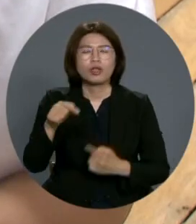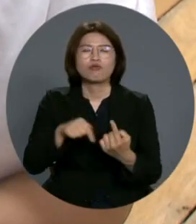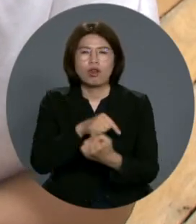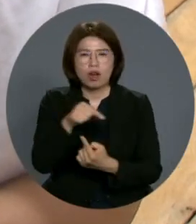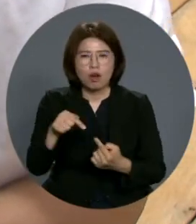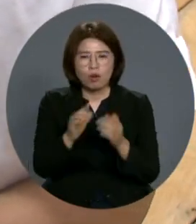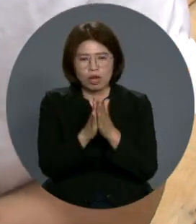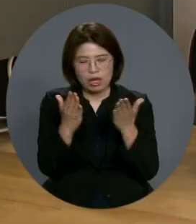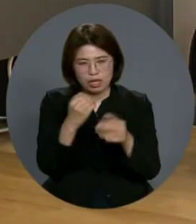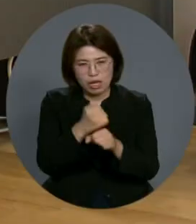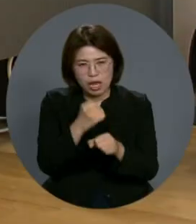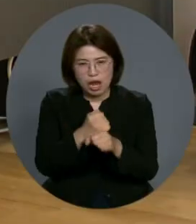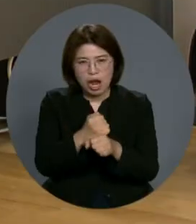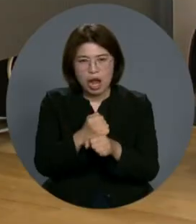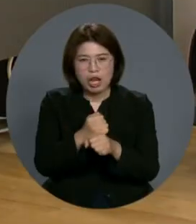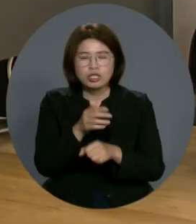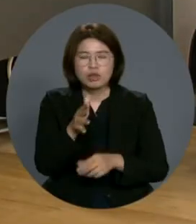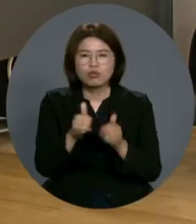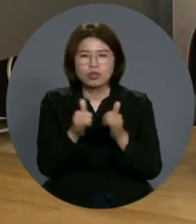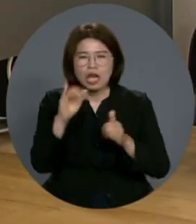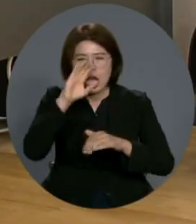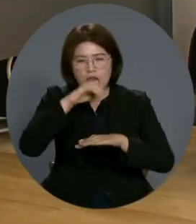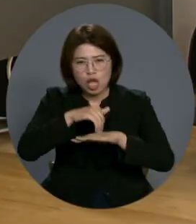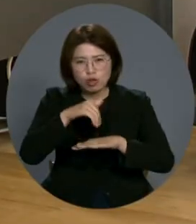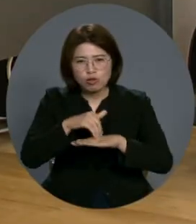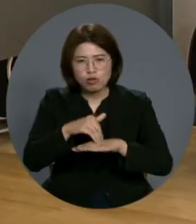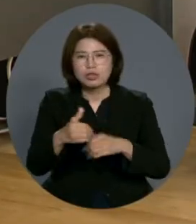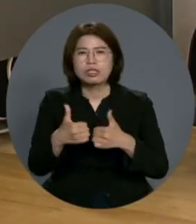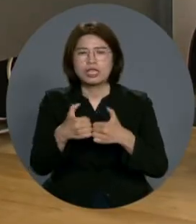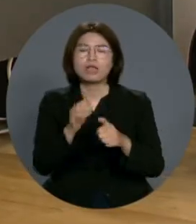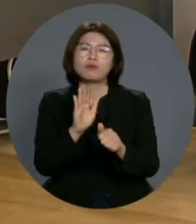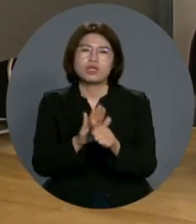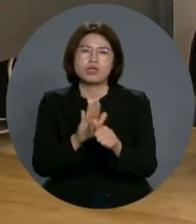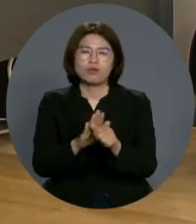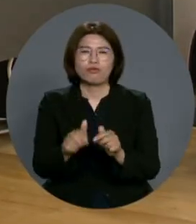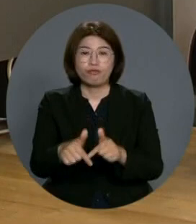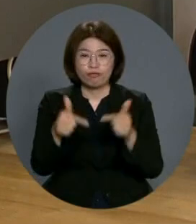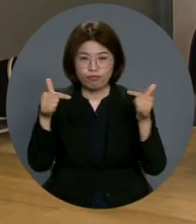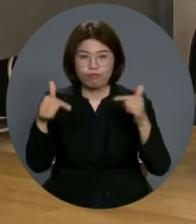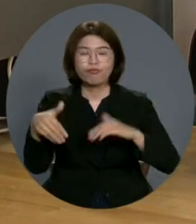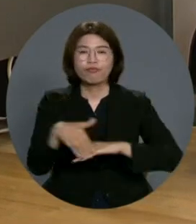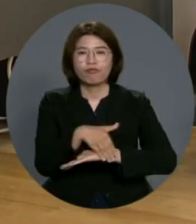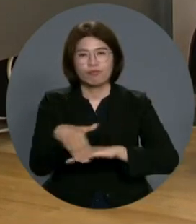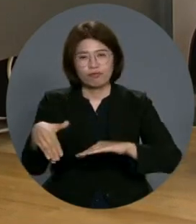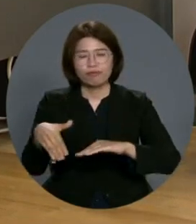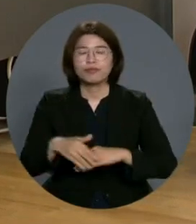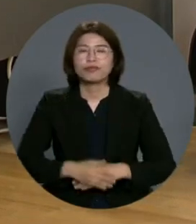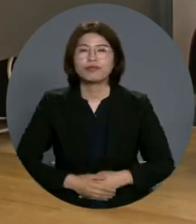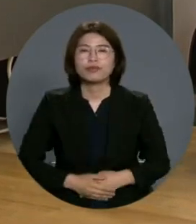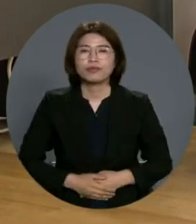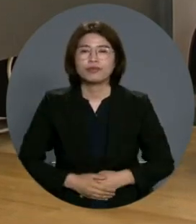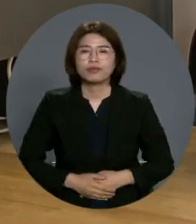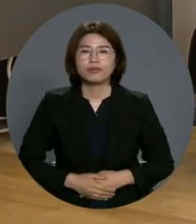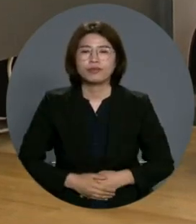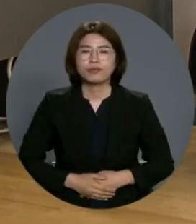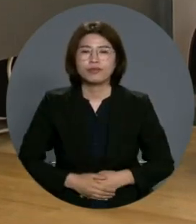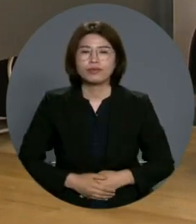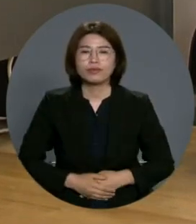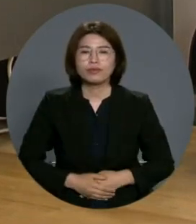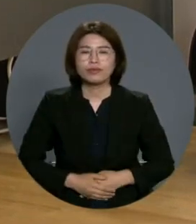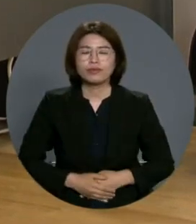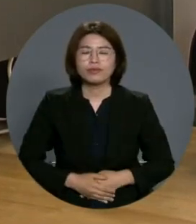교재 개발, 전문가 연수와 컨설팅 지원도 강화할 계획입니다. MBC 뉴스 이상훈입니다.